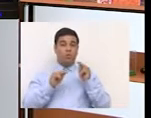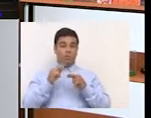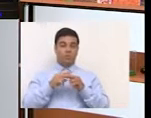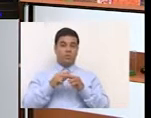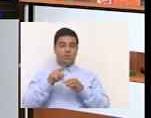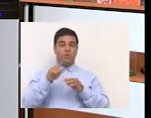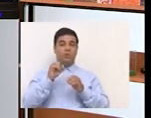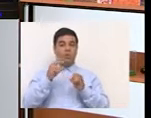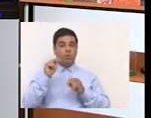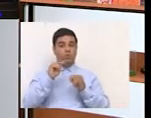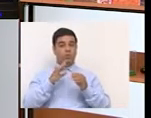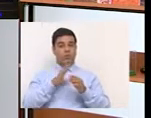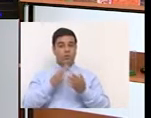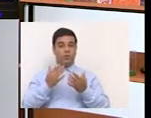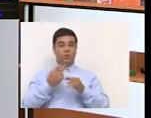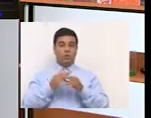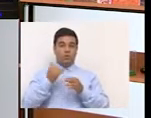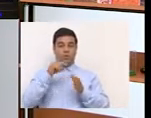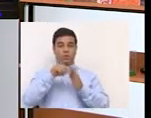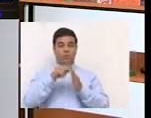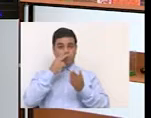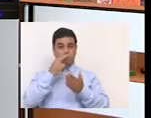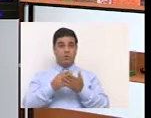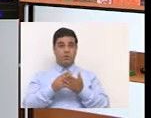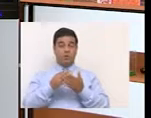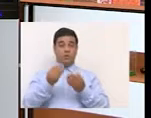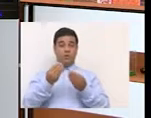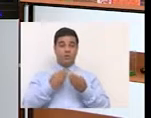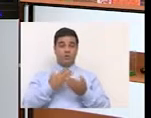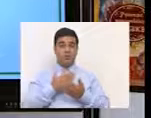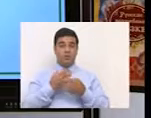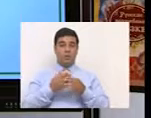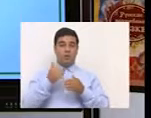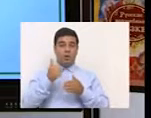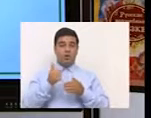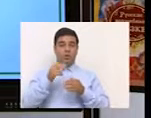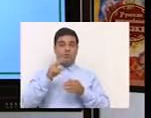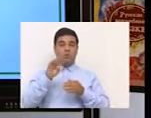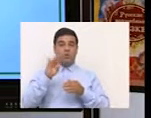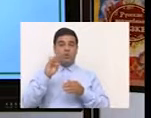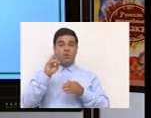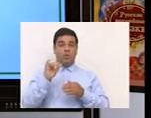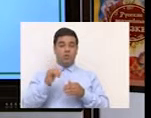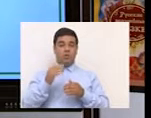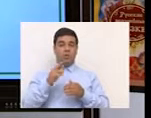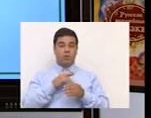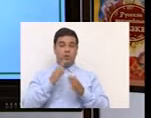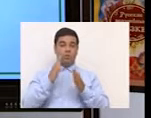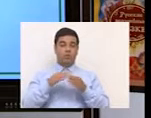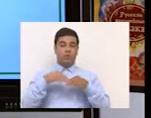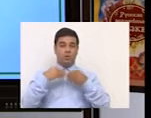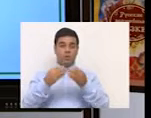уроков. Разберем предложение. Дайте мне хорошую политику, и я дам